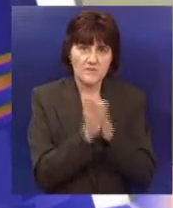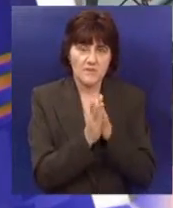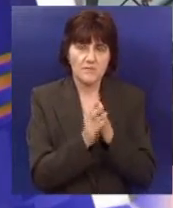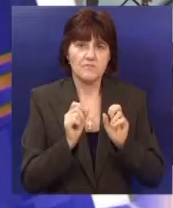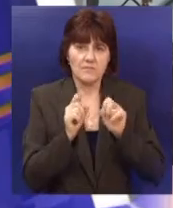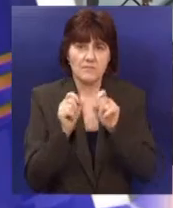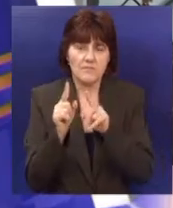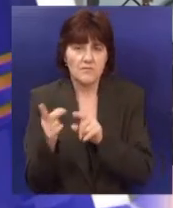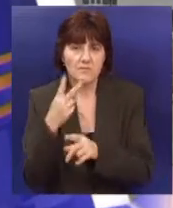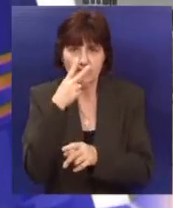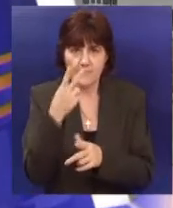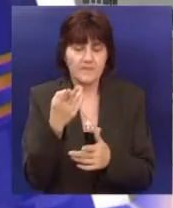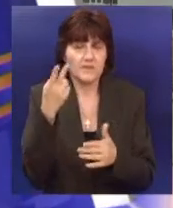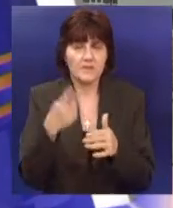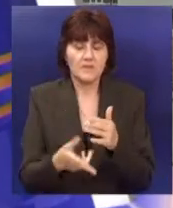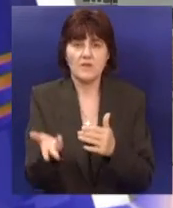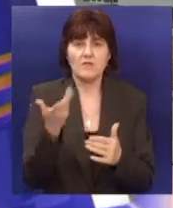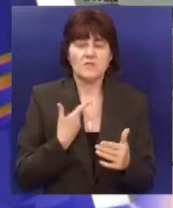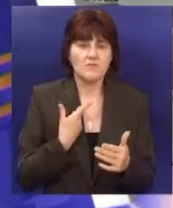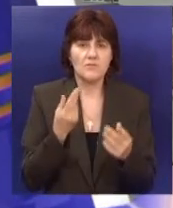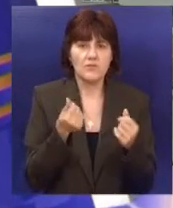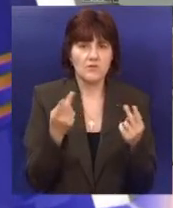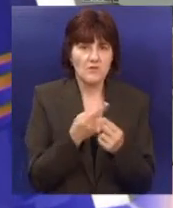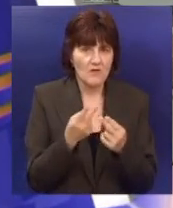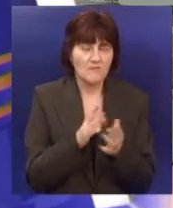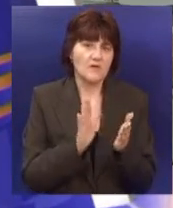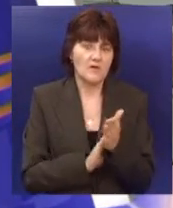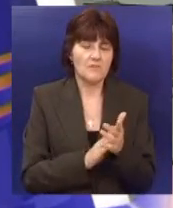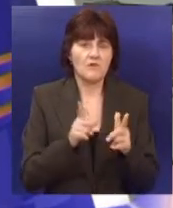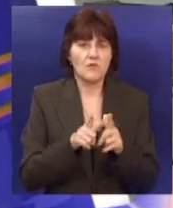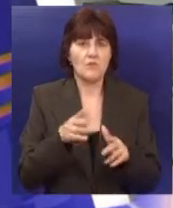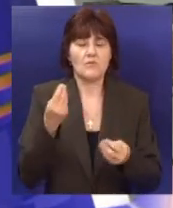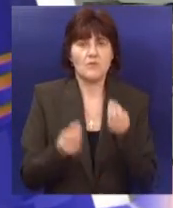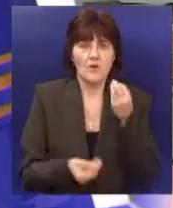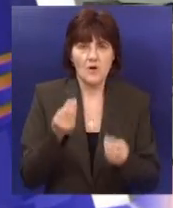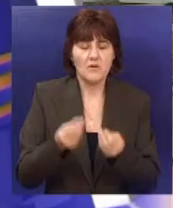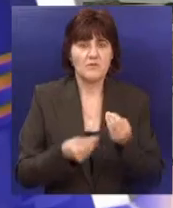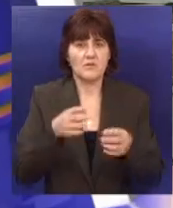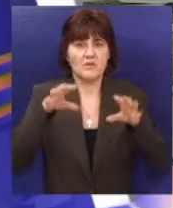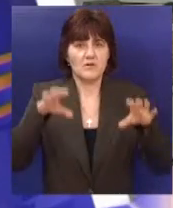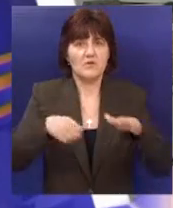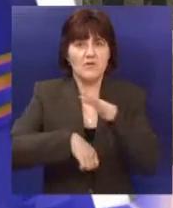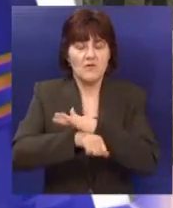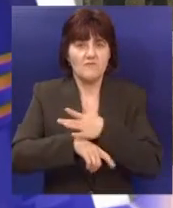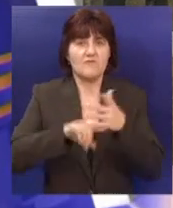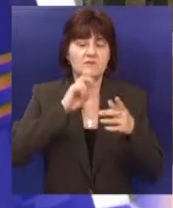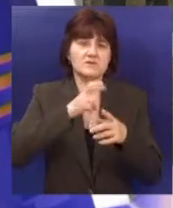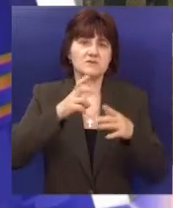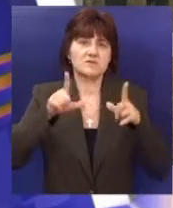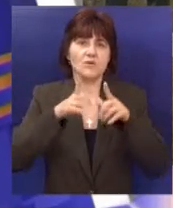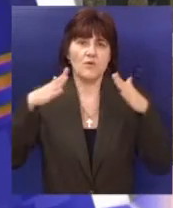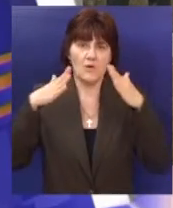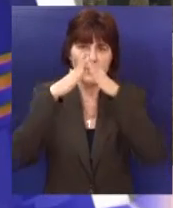projekata. Reč je o poboljšanju energetske efikasnosti u objektima naše radosti, javnog preduzeća Stadion, kao i nastavak već